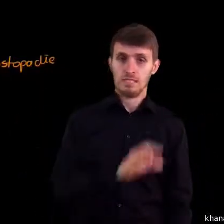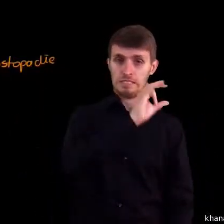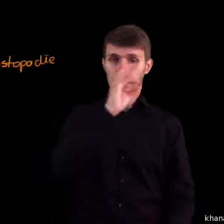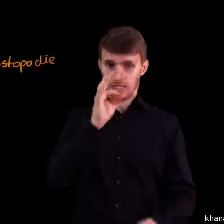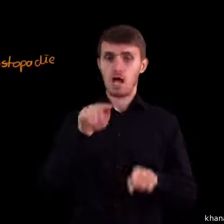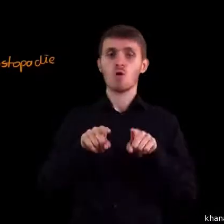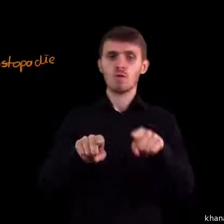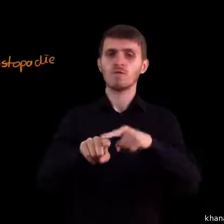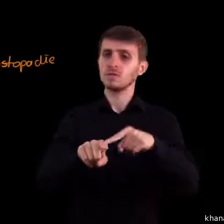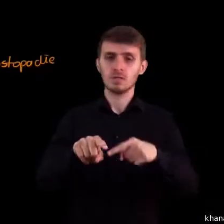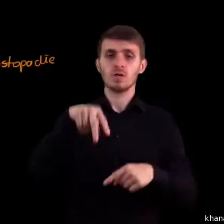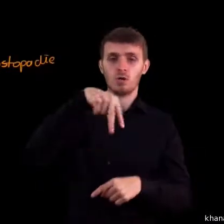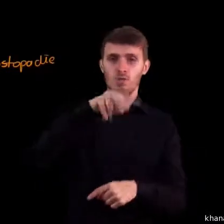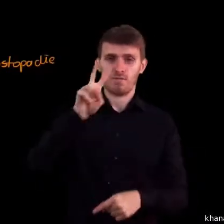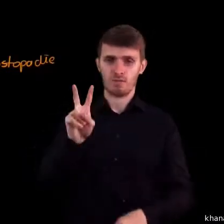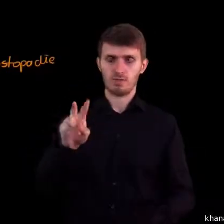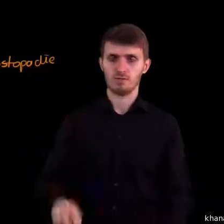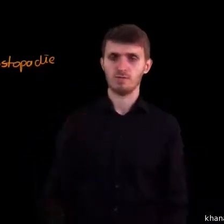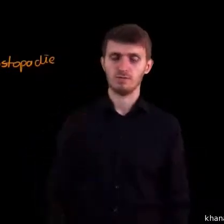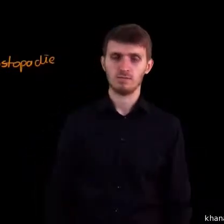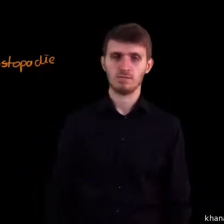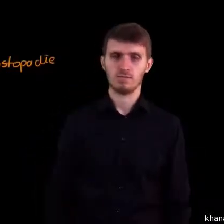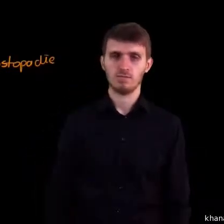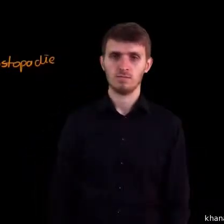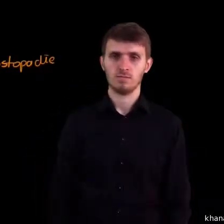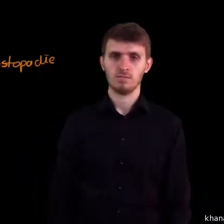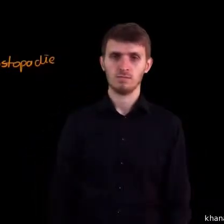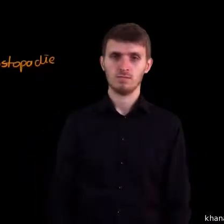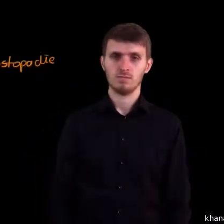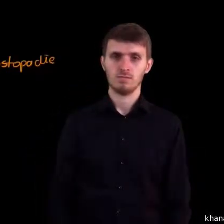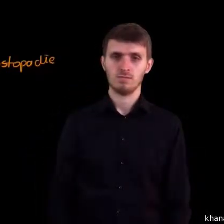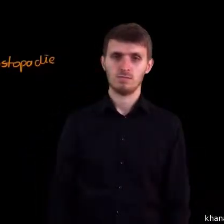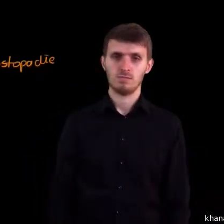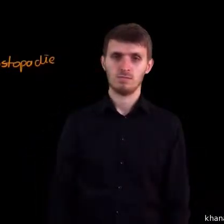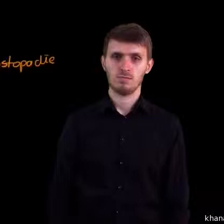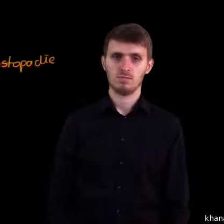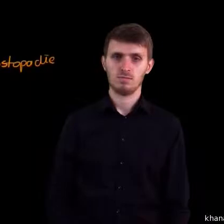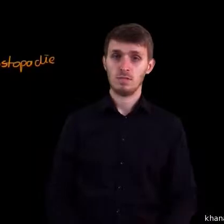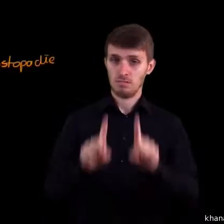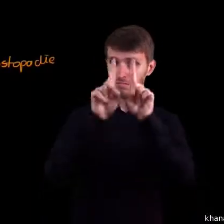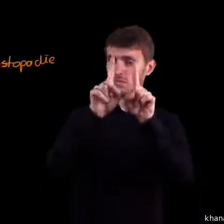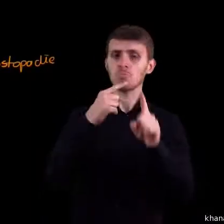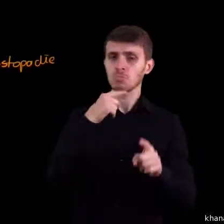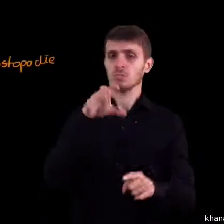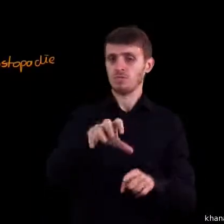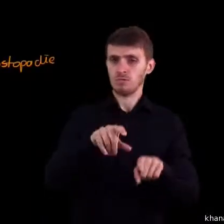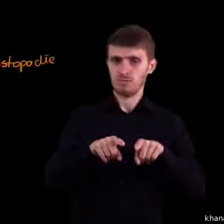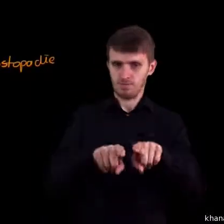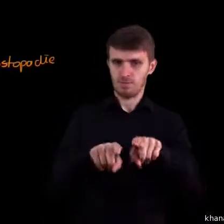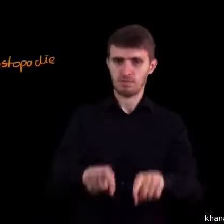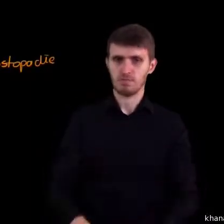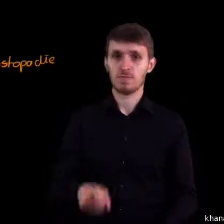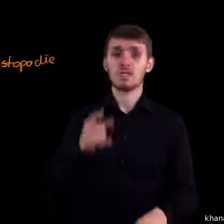do prostej UV. Ten znaczek, to znaczek równoległości. Jeśli oglądałeś poprzedni film